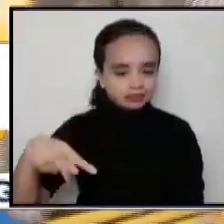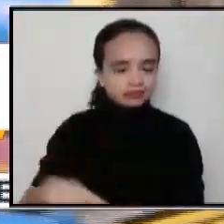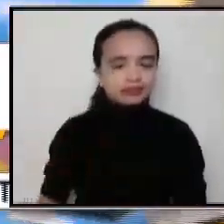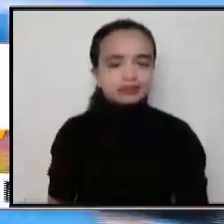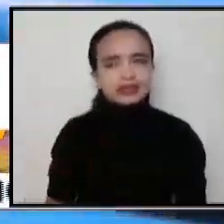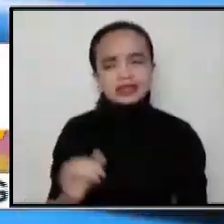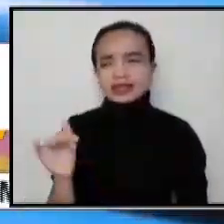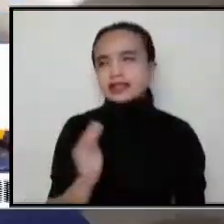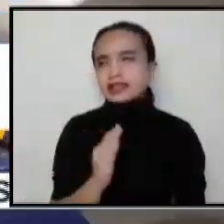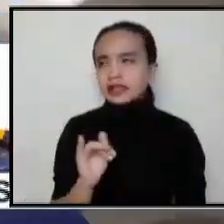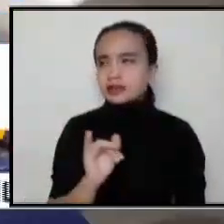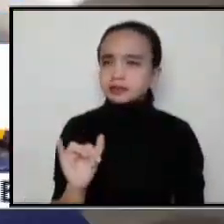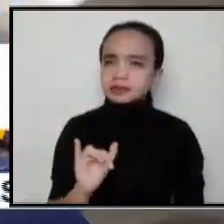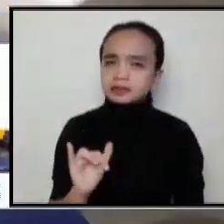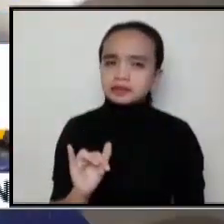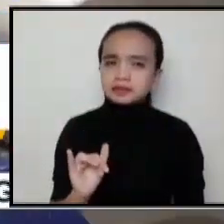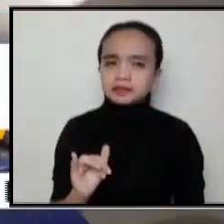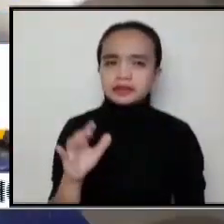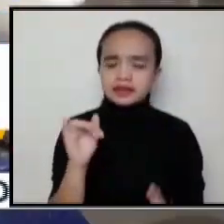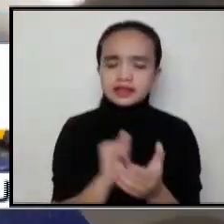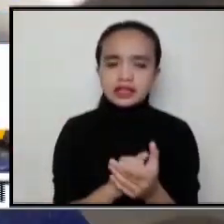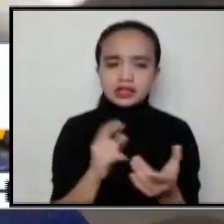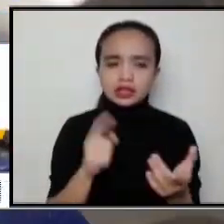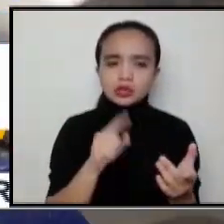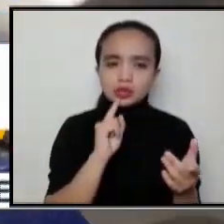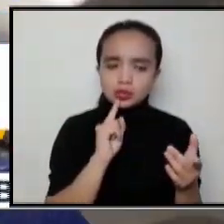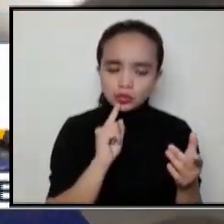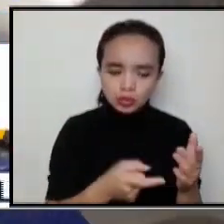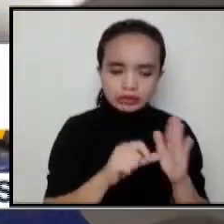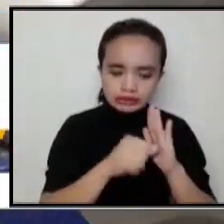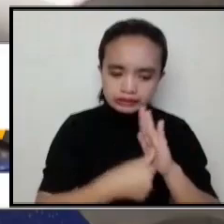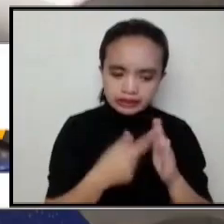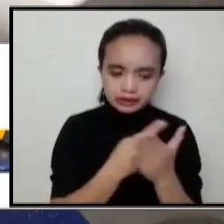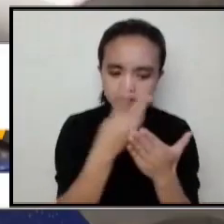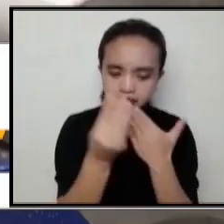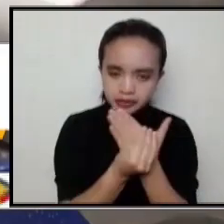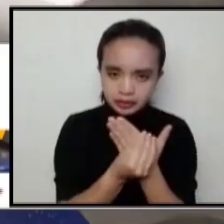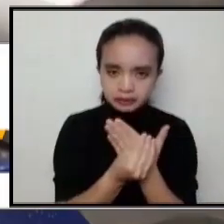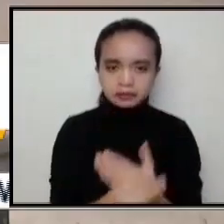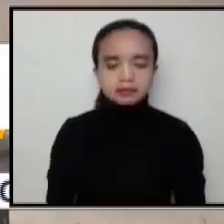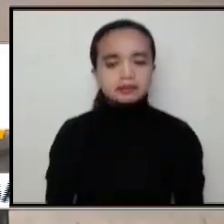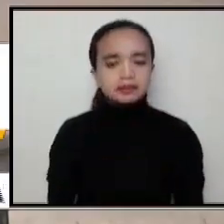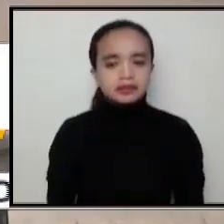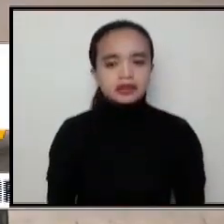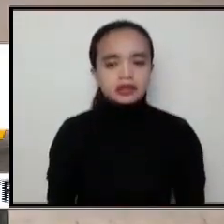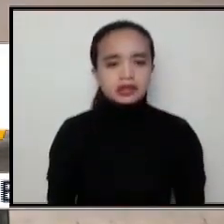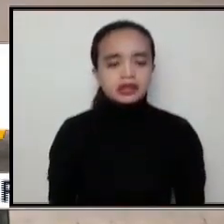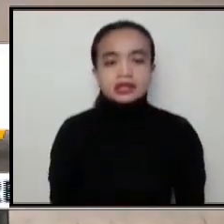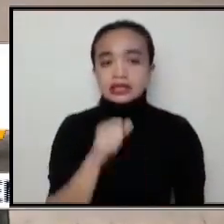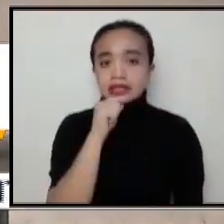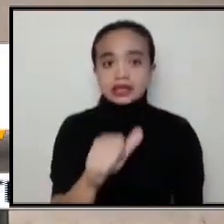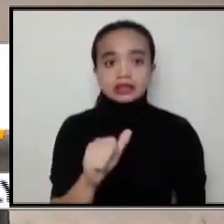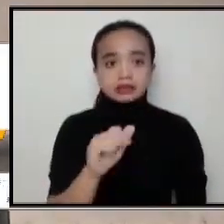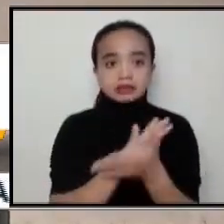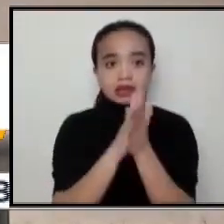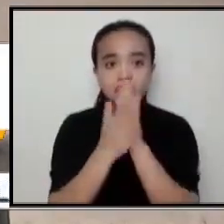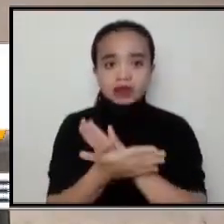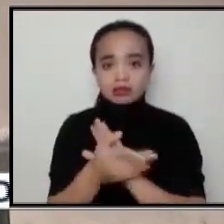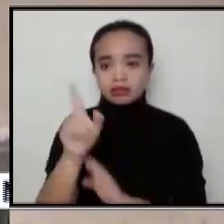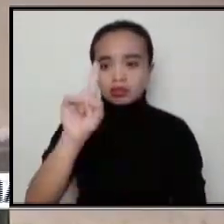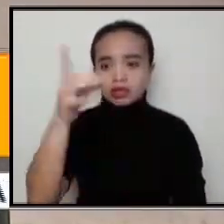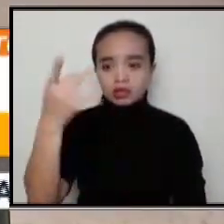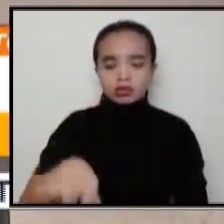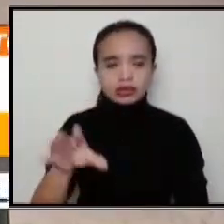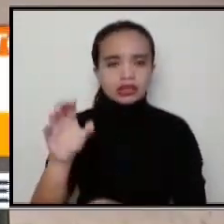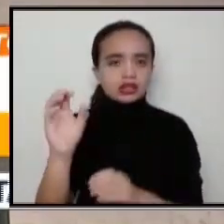natin, parang puso yan ang programa. Na tipo bang hindi magiging mag-isa na lamang ang operator. Hindi na